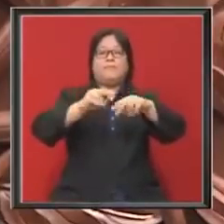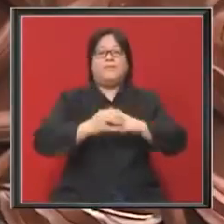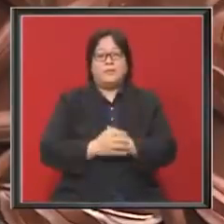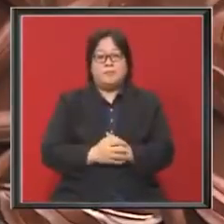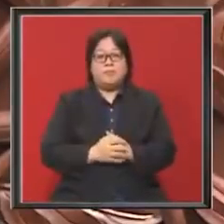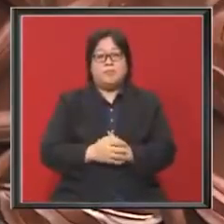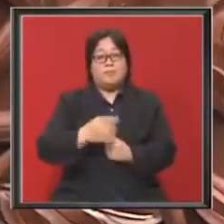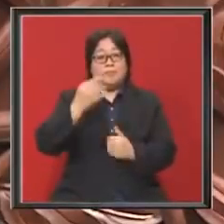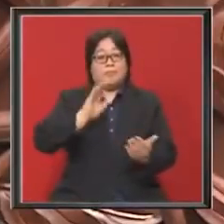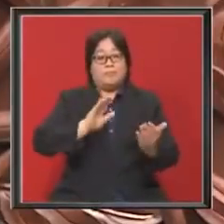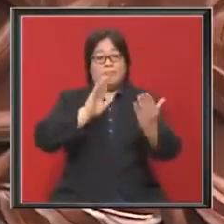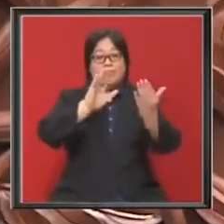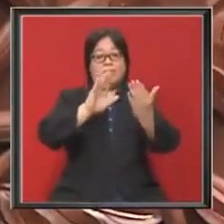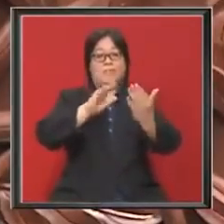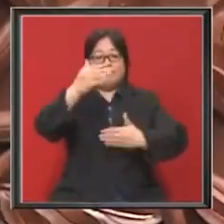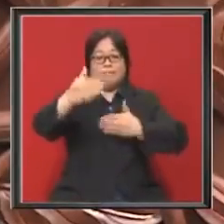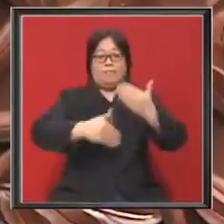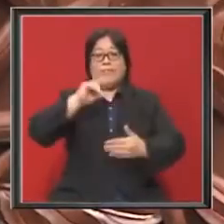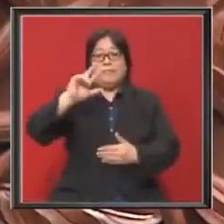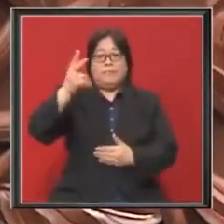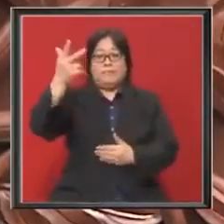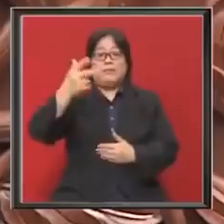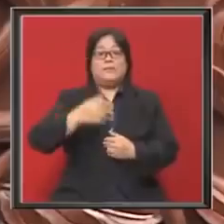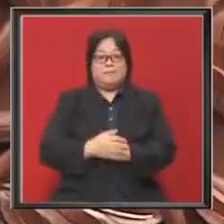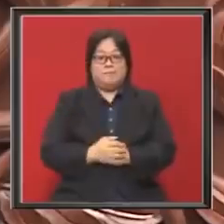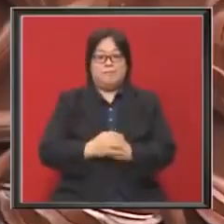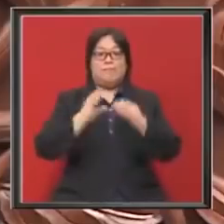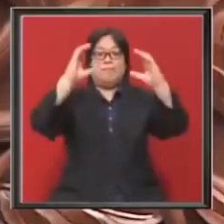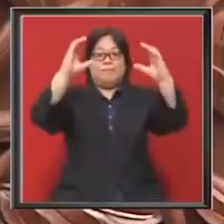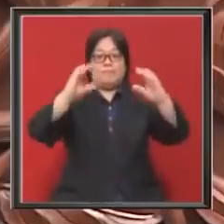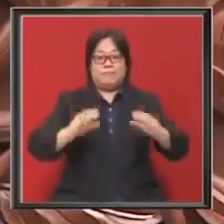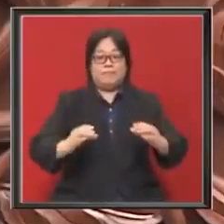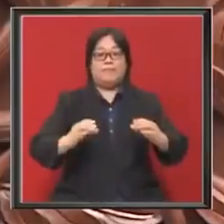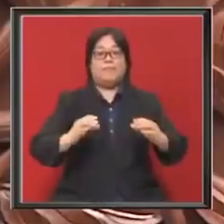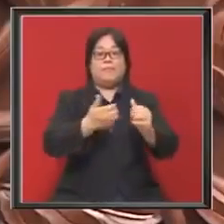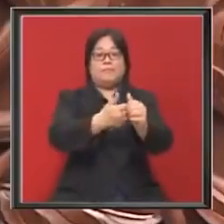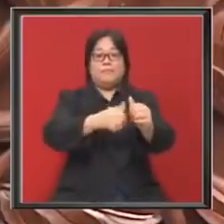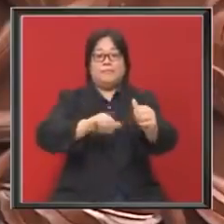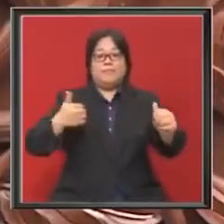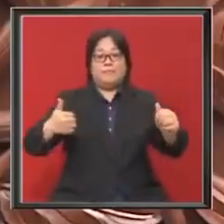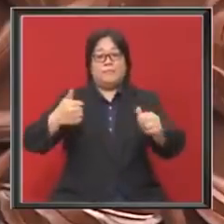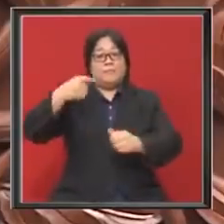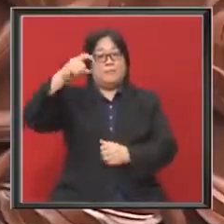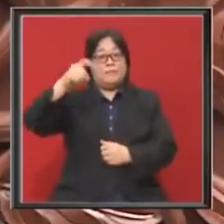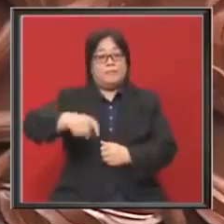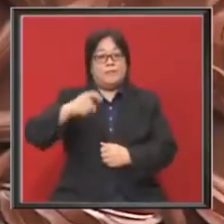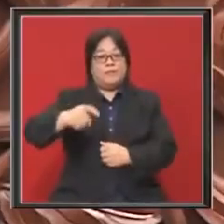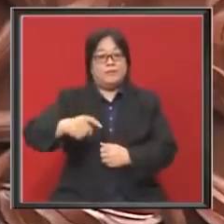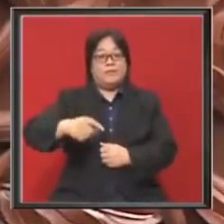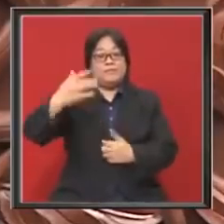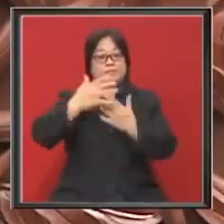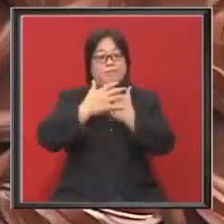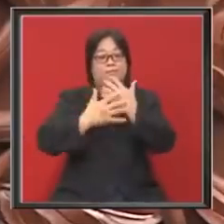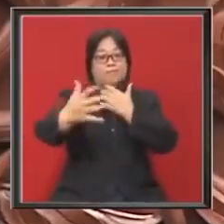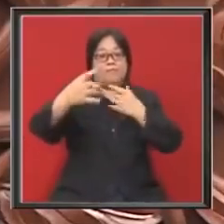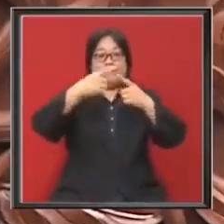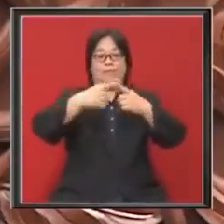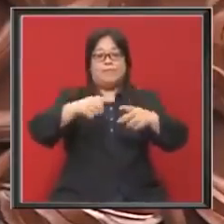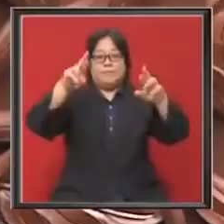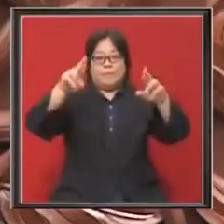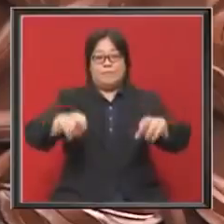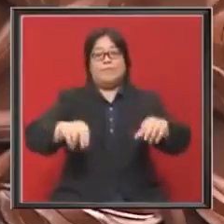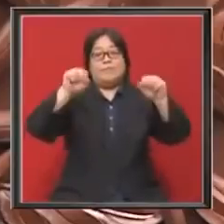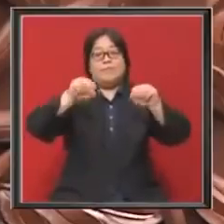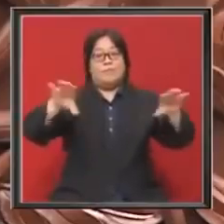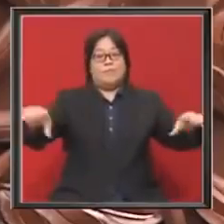di dalam menghadapi gelombang ketiga panen ini langkah-langkah pencegahan dalam memastikan persidangan dewan rakyat dapat